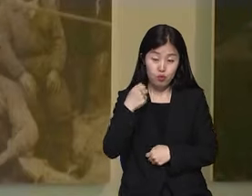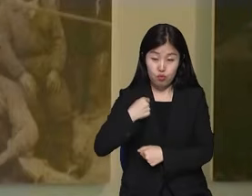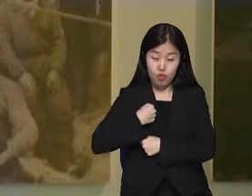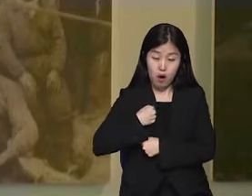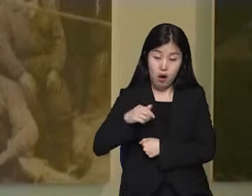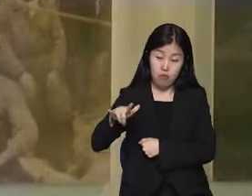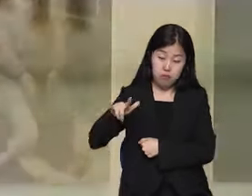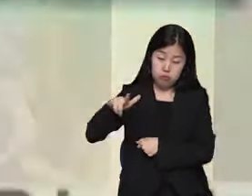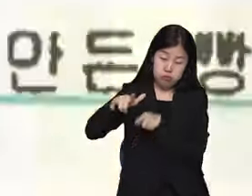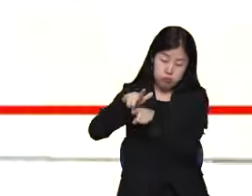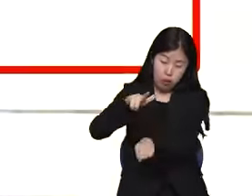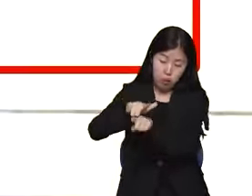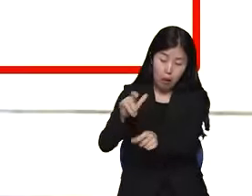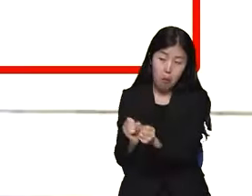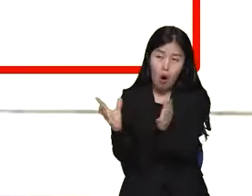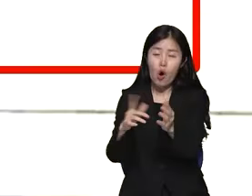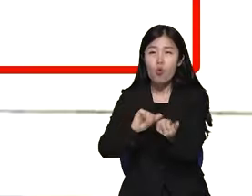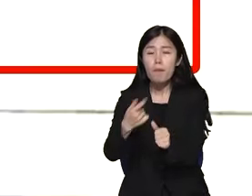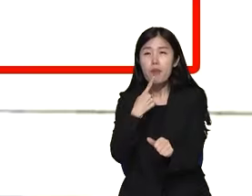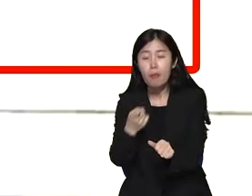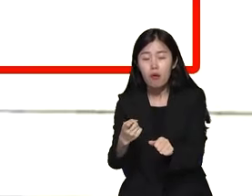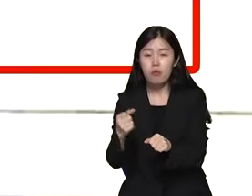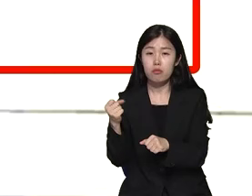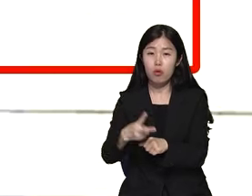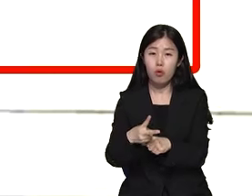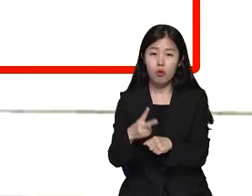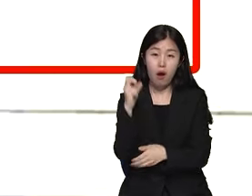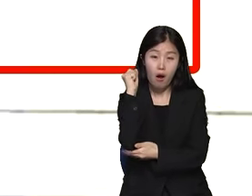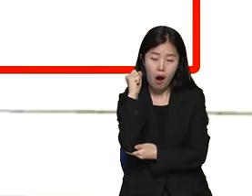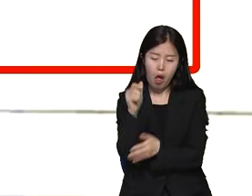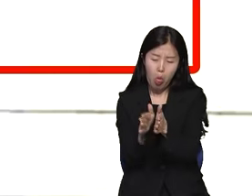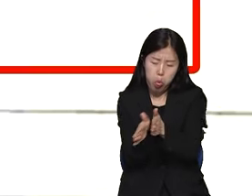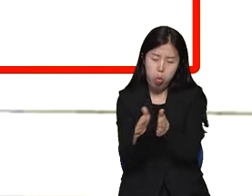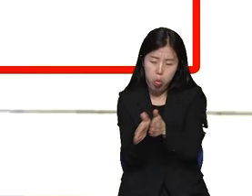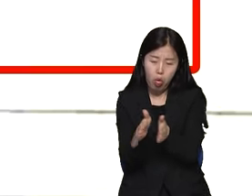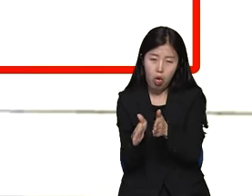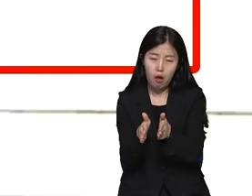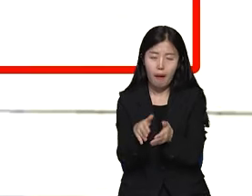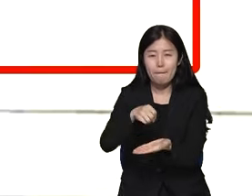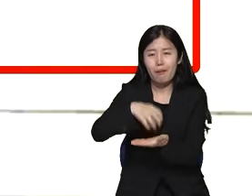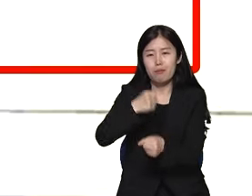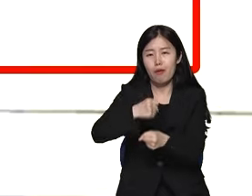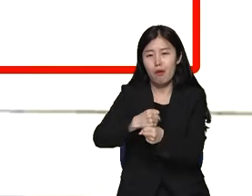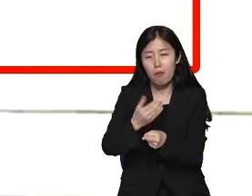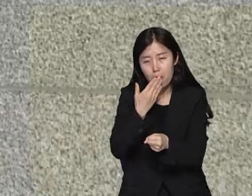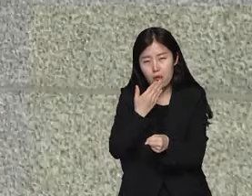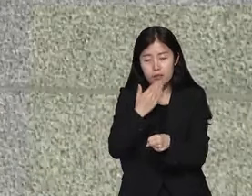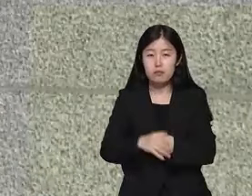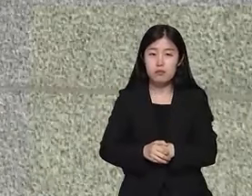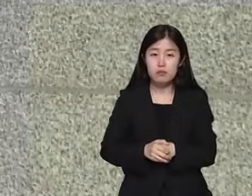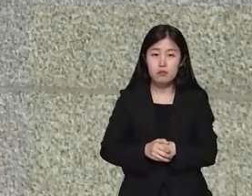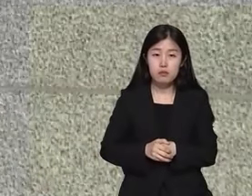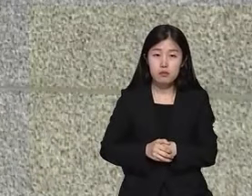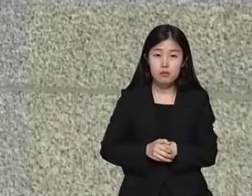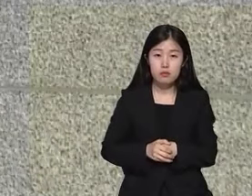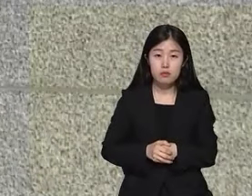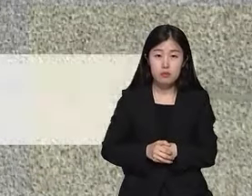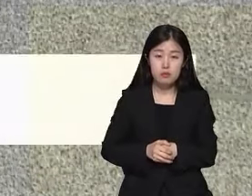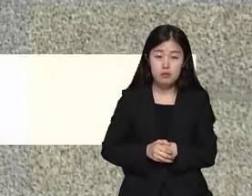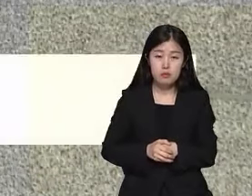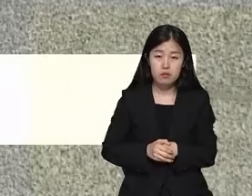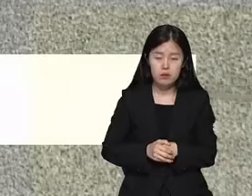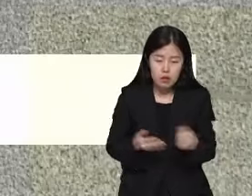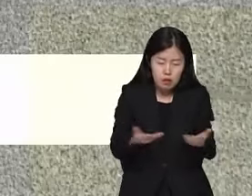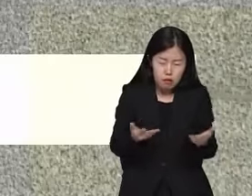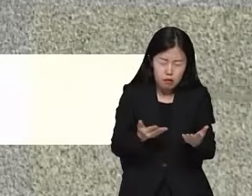고비를 여러 차례 넘겼고 볏짚을 갈아 만든 빵으로 끼니를 때워야 했습니다. 머리 위에 스쳐가는 그런